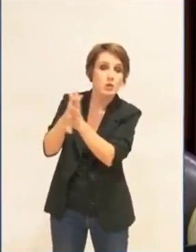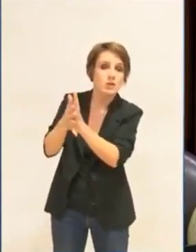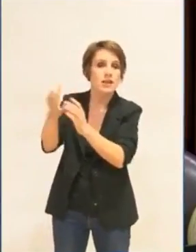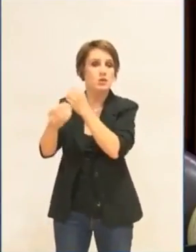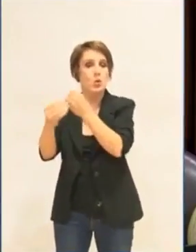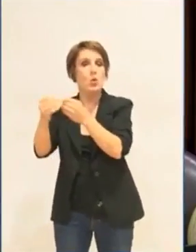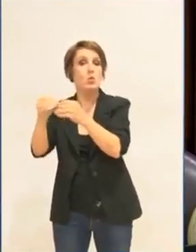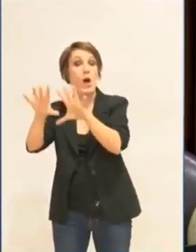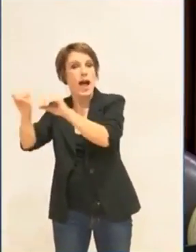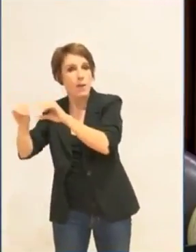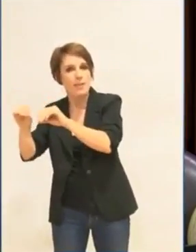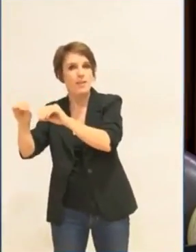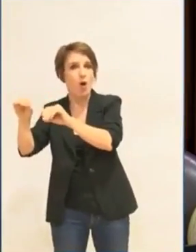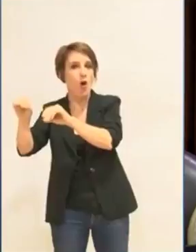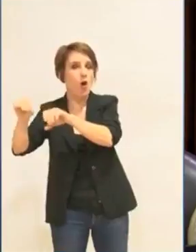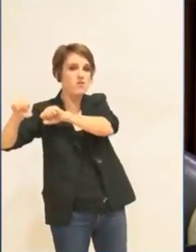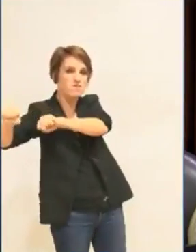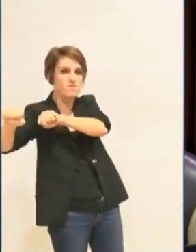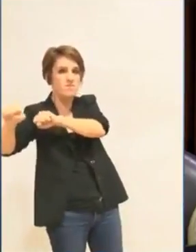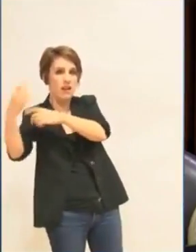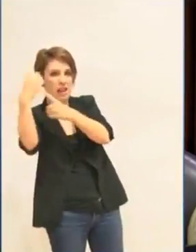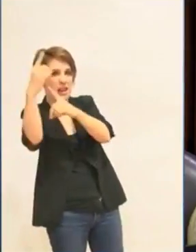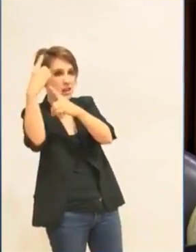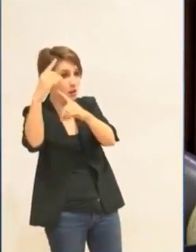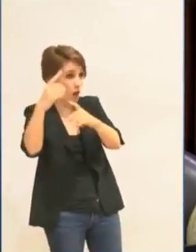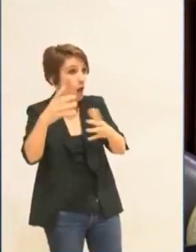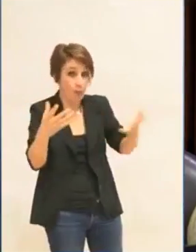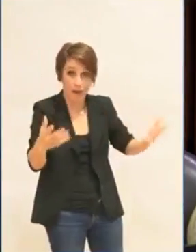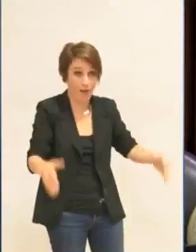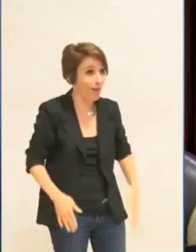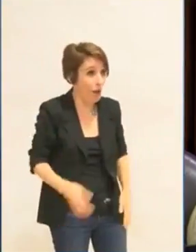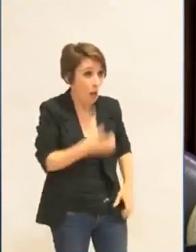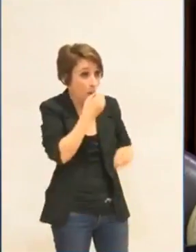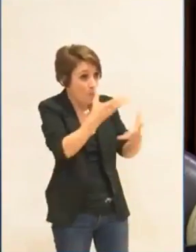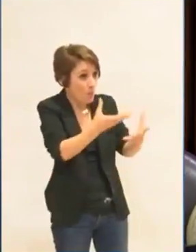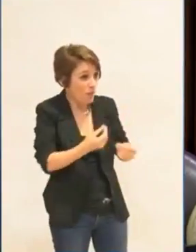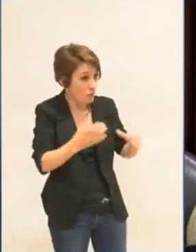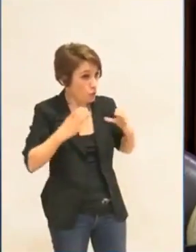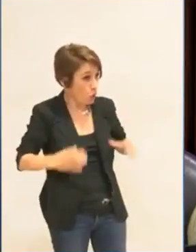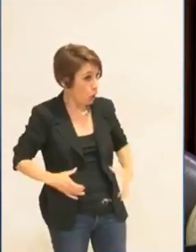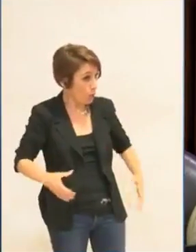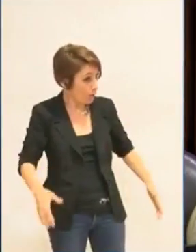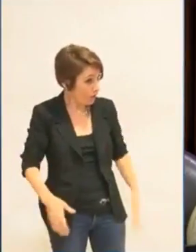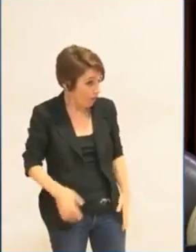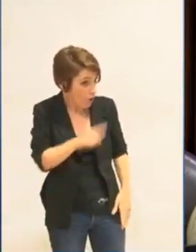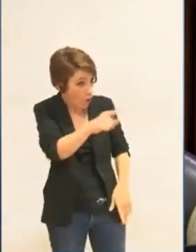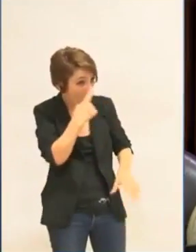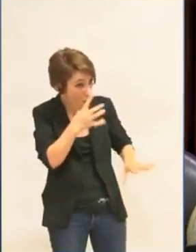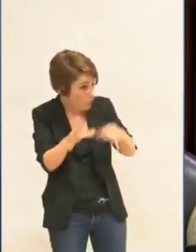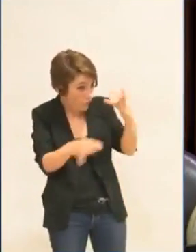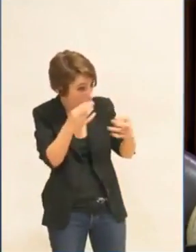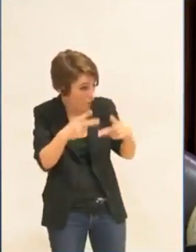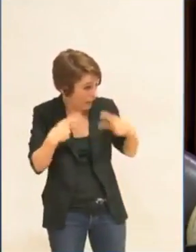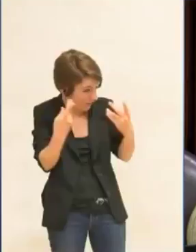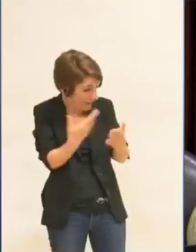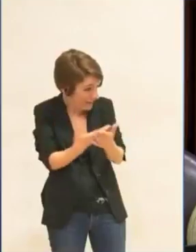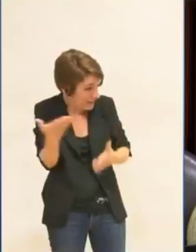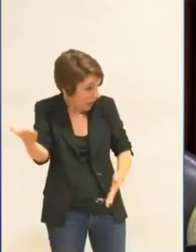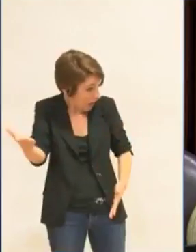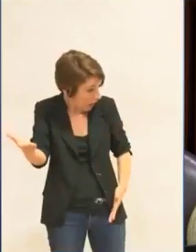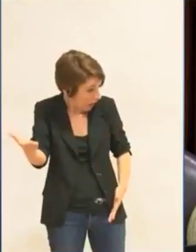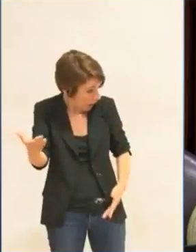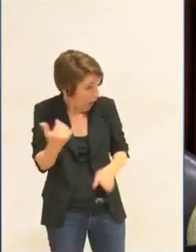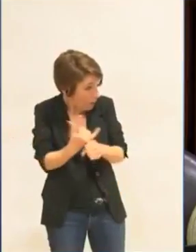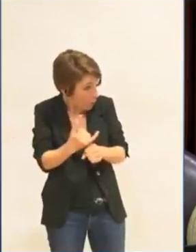bienvenue au club, hein. Excusez-moi, mais là aussi, on découvre la vie ou c'est nouveau. Il y a une